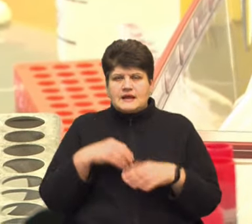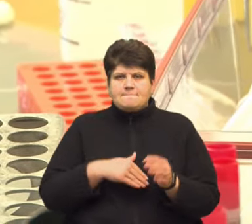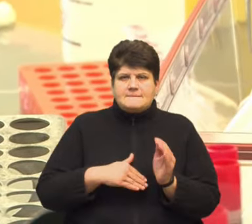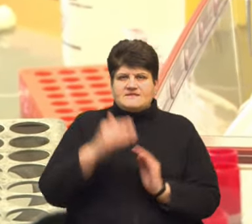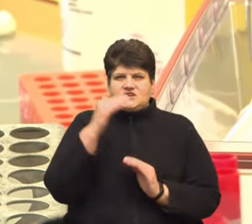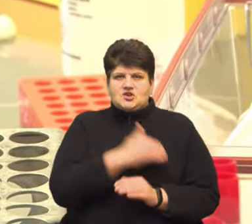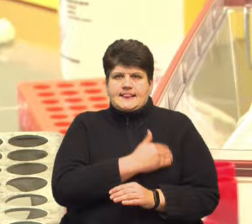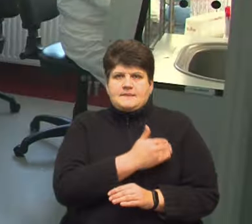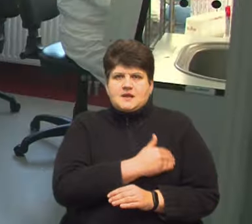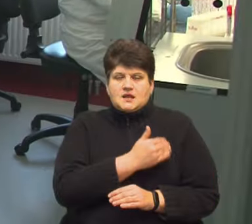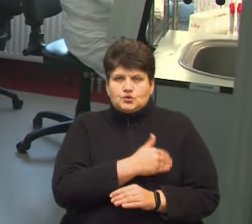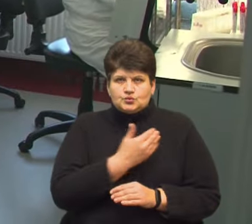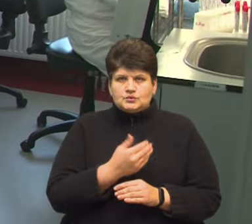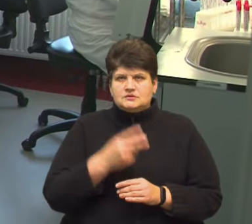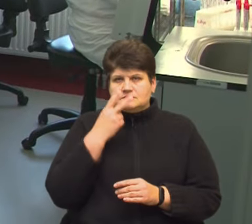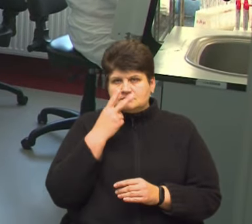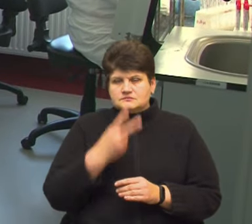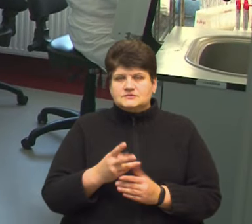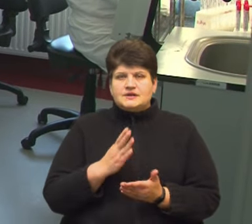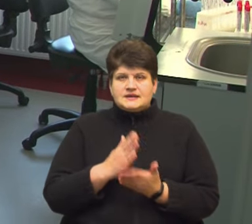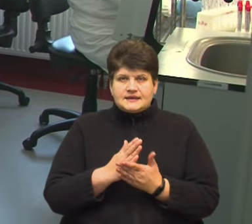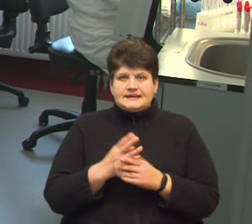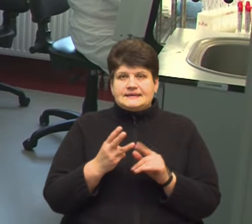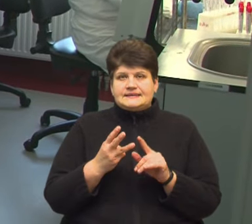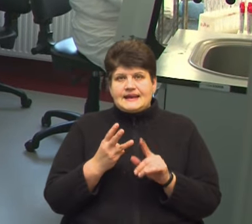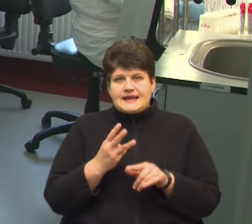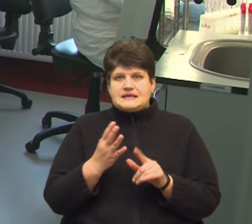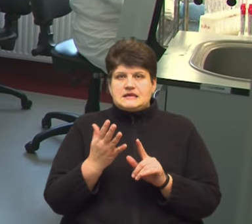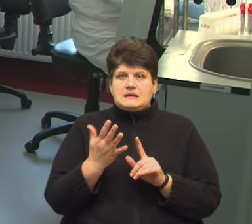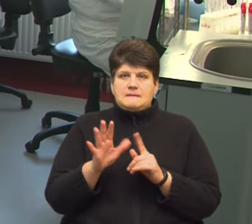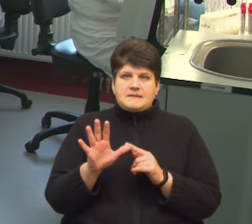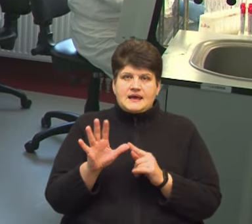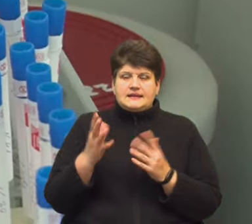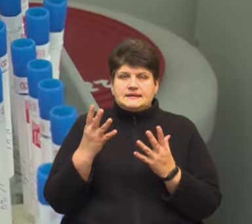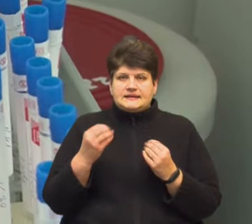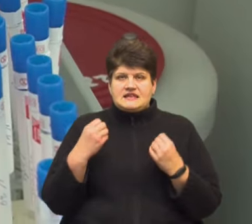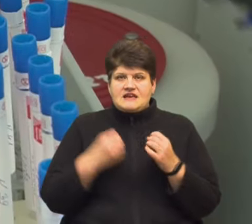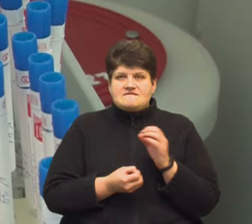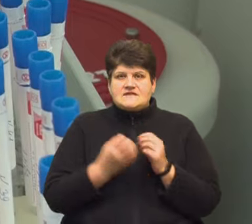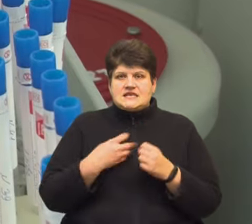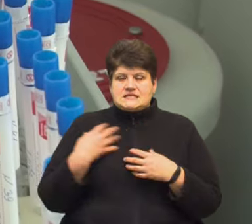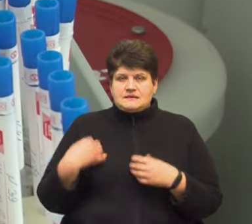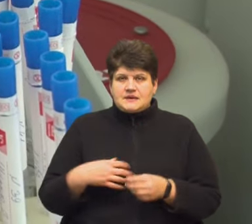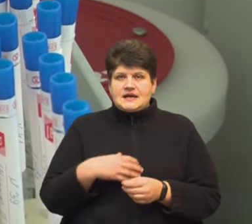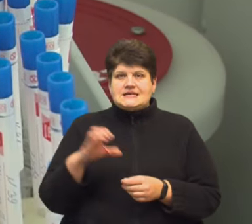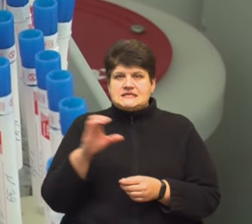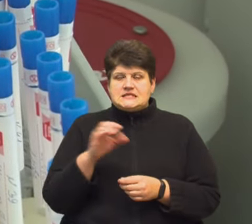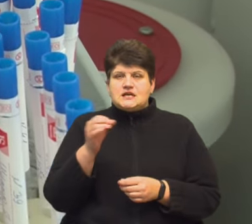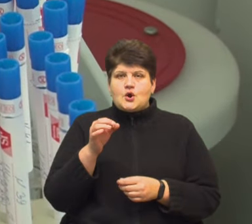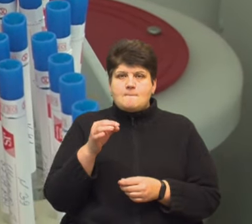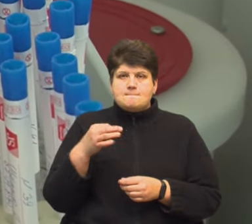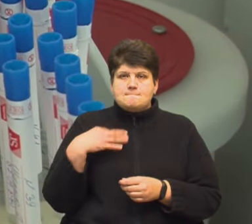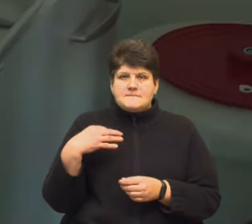температури характерною ознакою Кору на третій-п'ятий день захворювання є висипка на шкірі та сіро-білі плями на слизових